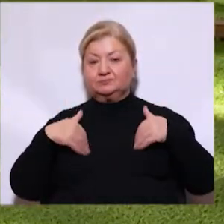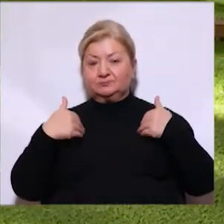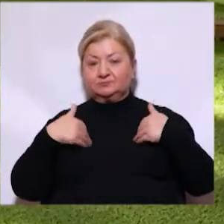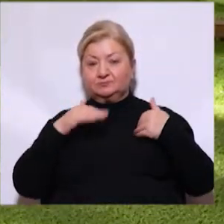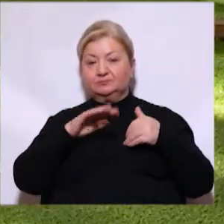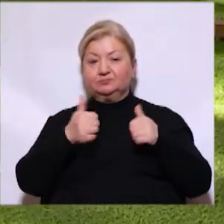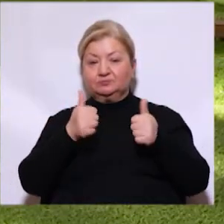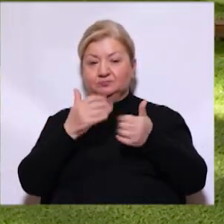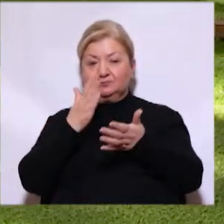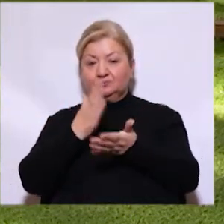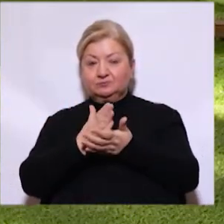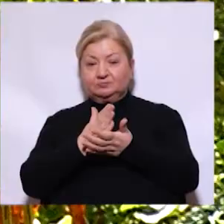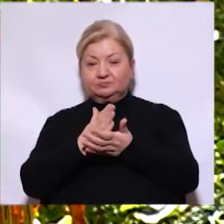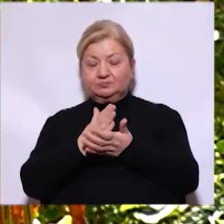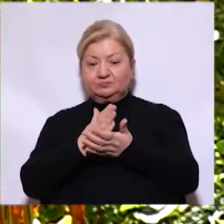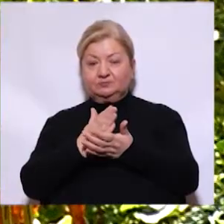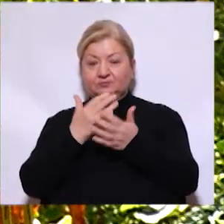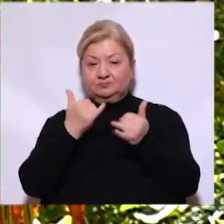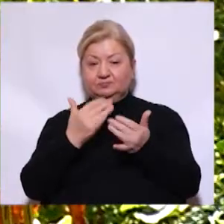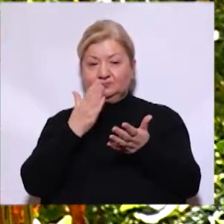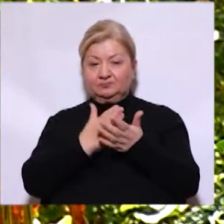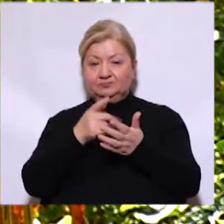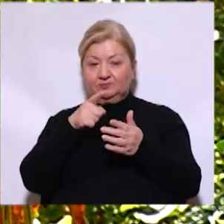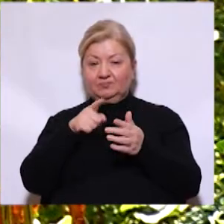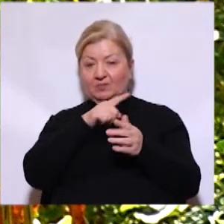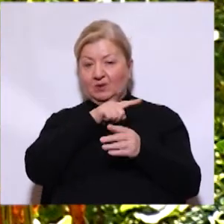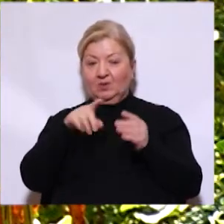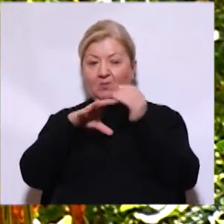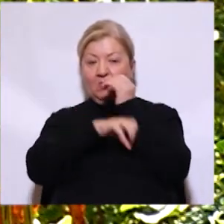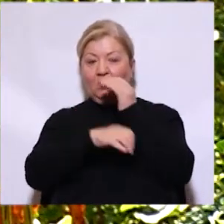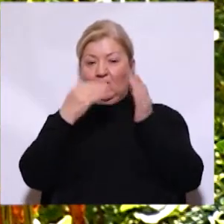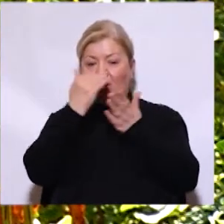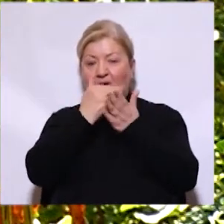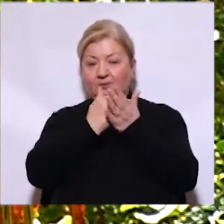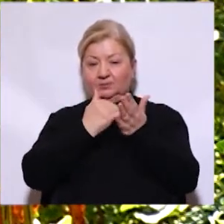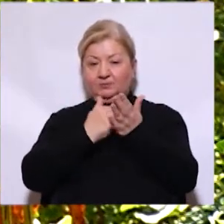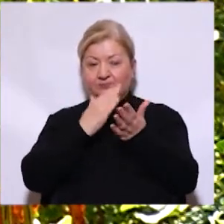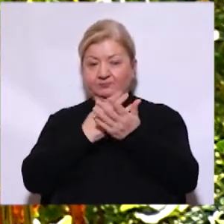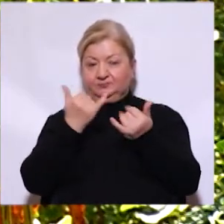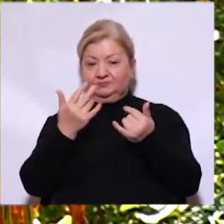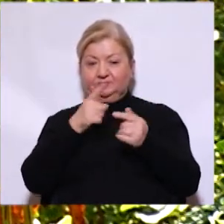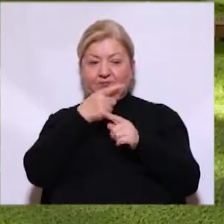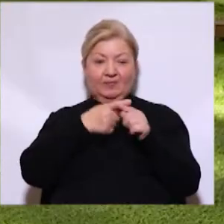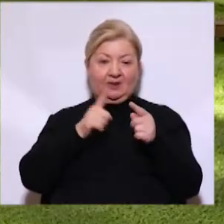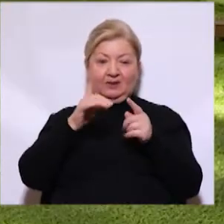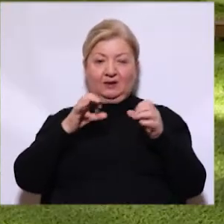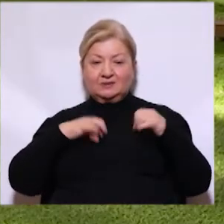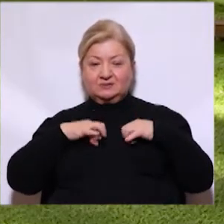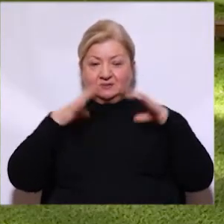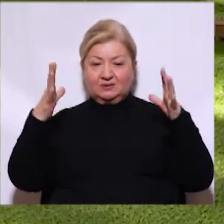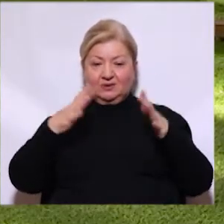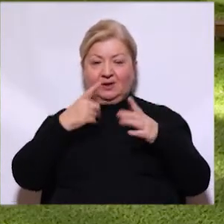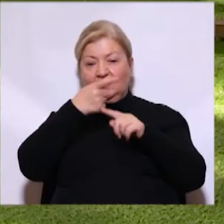ბავშვებო, გამარჯობა. როგორ ხართ? დღეს გვაქვს ტელესკოლის ამ სემესტრის ბოლო გაკვეთილი და აი ესეთ ნახევრად